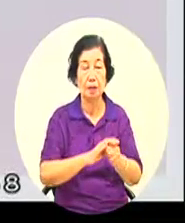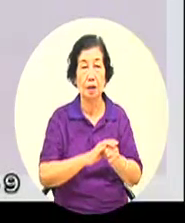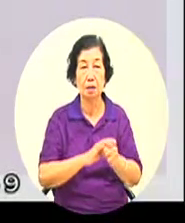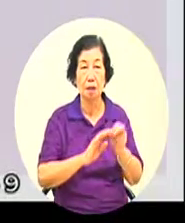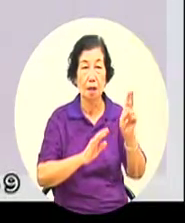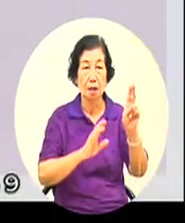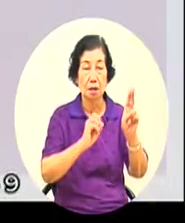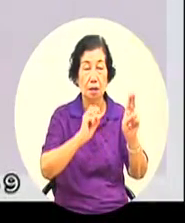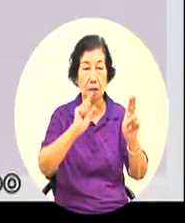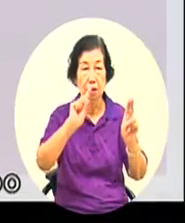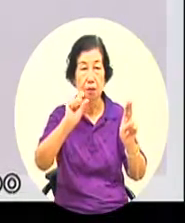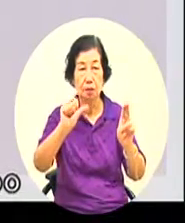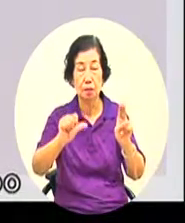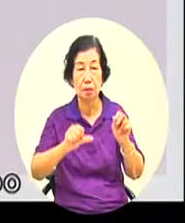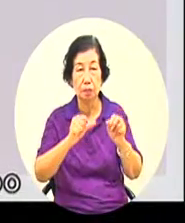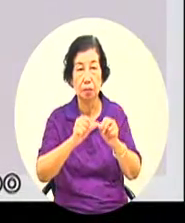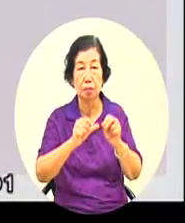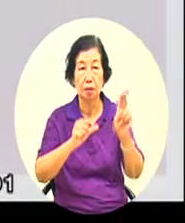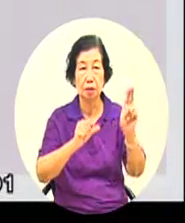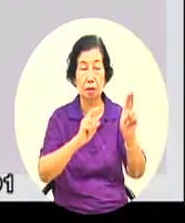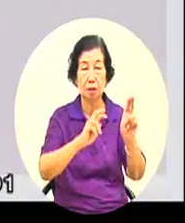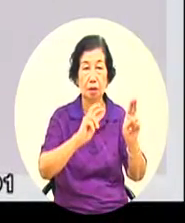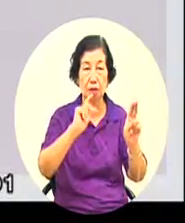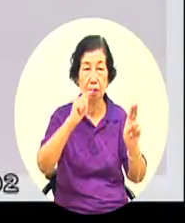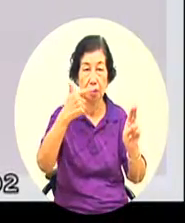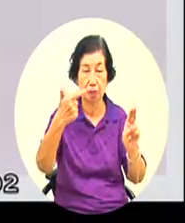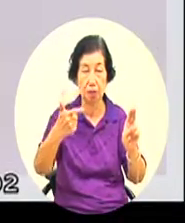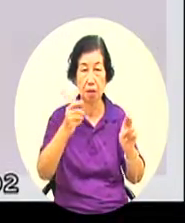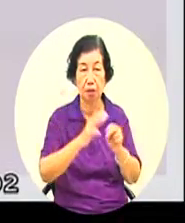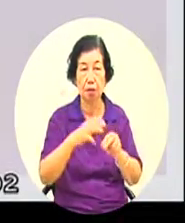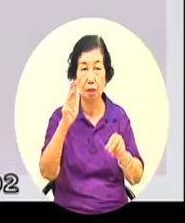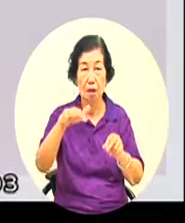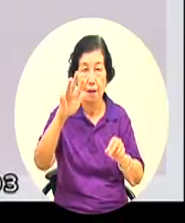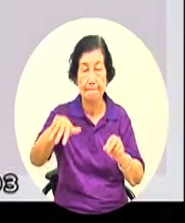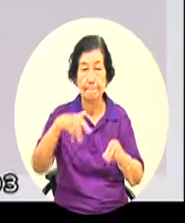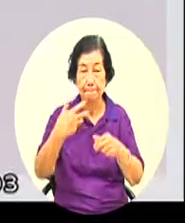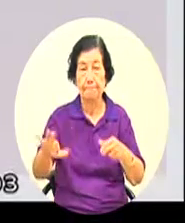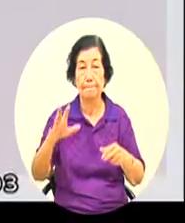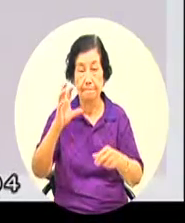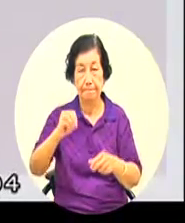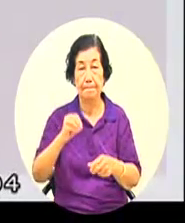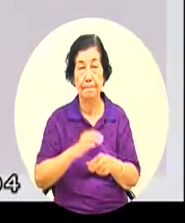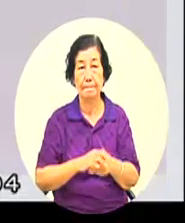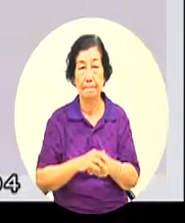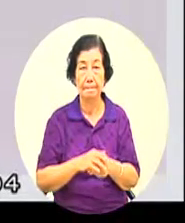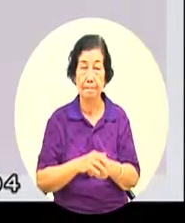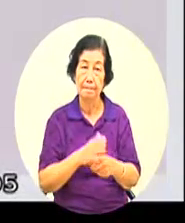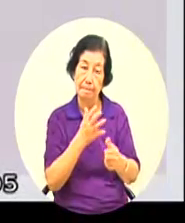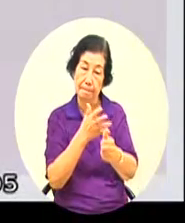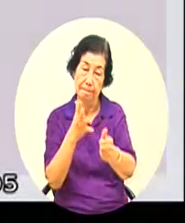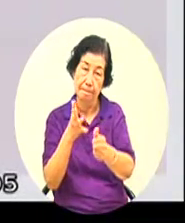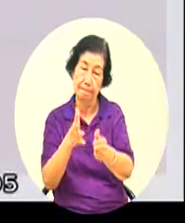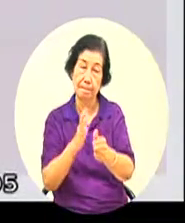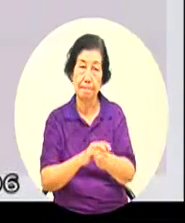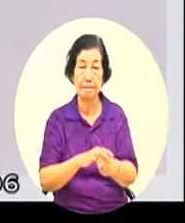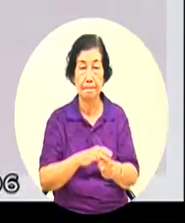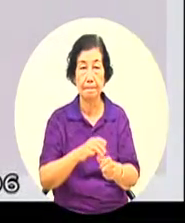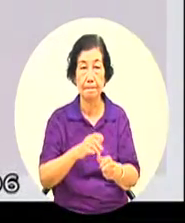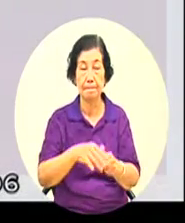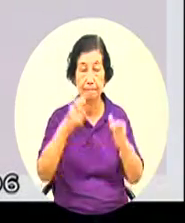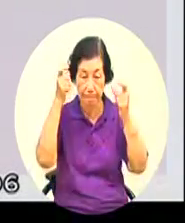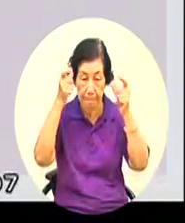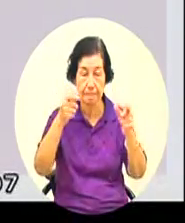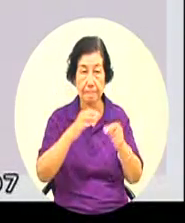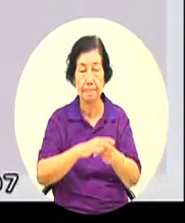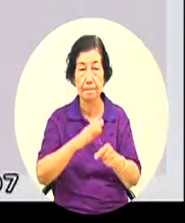了7000多万，2016年也编了8000多万。请问高雄市这个经费你们争取到多少？